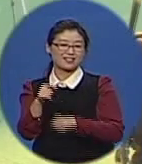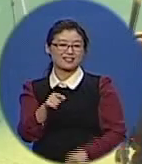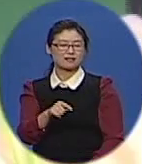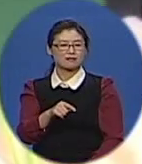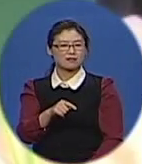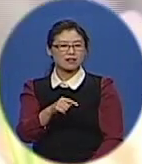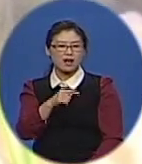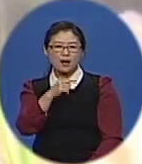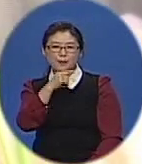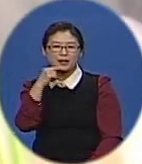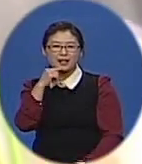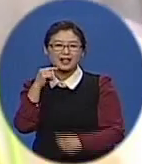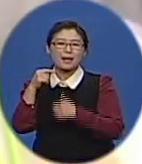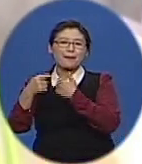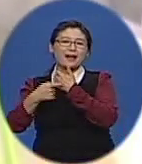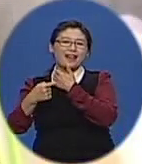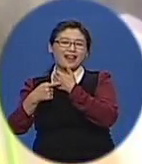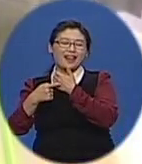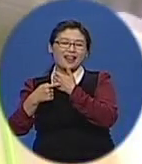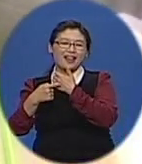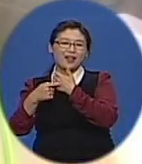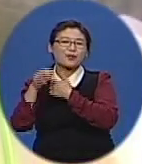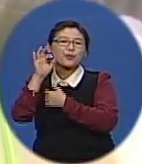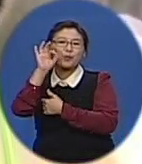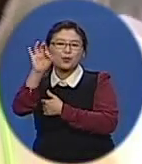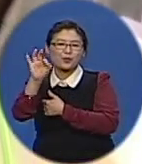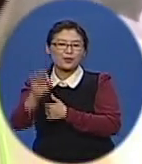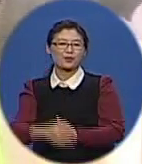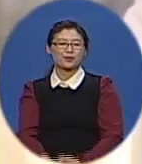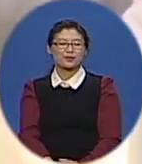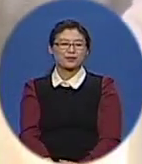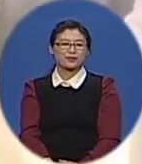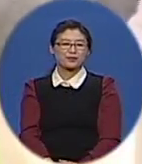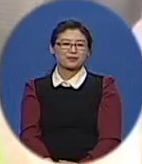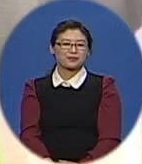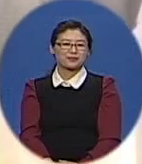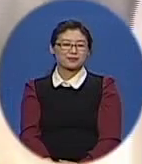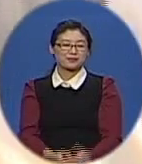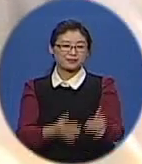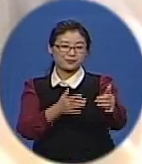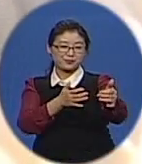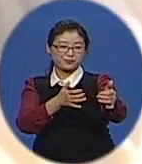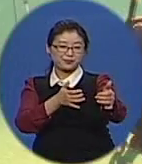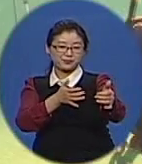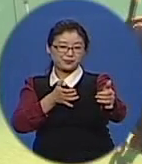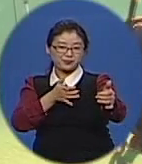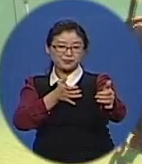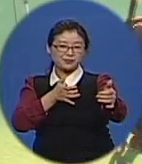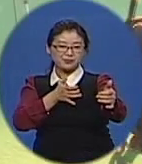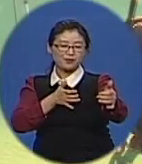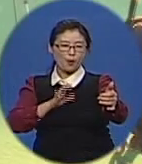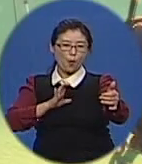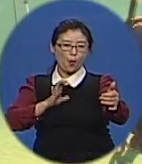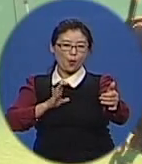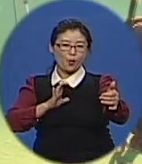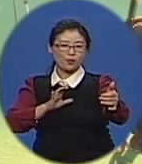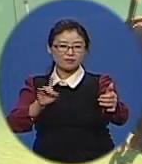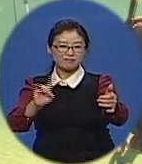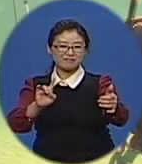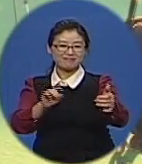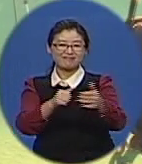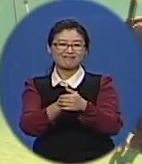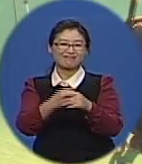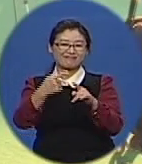빨간 게 밖으로요? 예. 네. 자, 일단 당겨 보시죠. 이렇게 하는 거죠, 감독님. 예. 어, 무서워. 놓치면 어떻게 하는 거야? 세 손가락으로